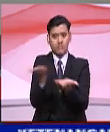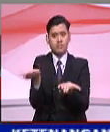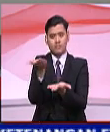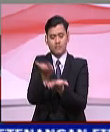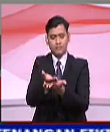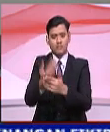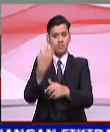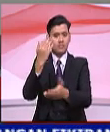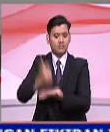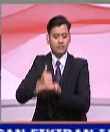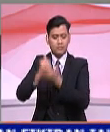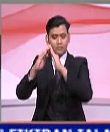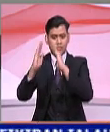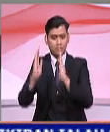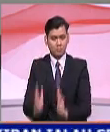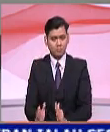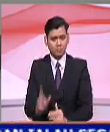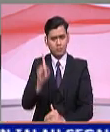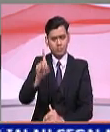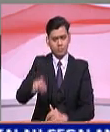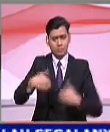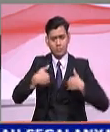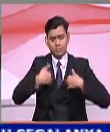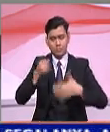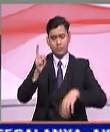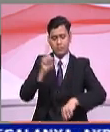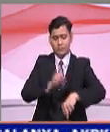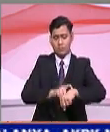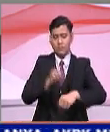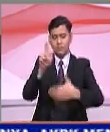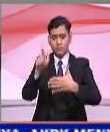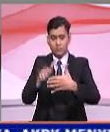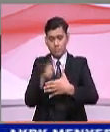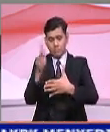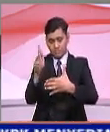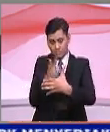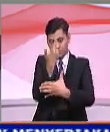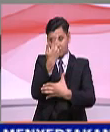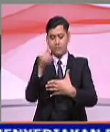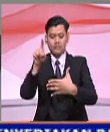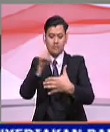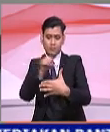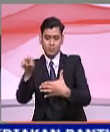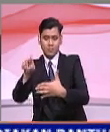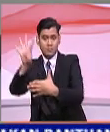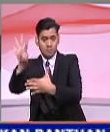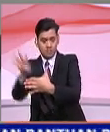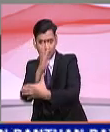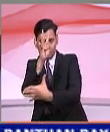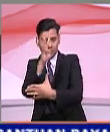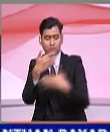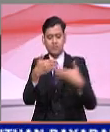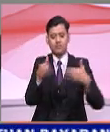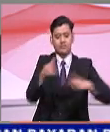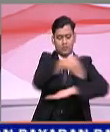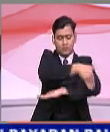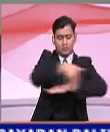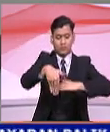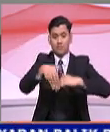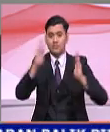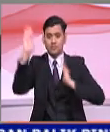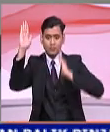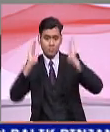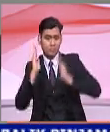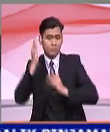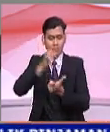dijangkau mengambil masa tiga hingga empat bulan bagaimanapun kemasukan ke Malaysia tertakluk kepada Pembukaan sempadan Negara atau mendapat